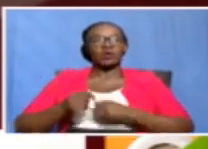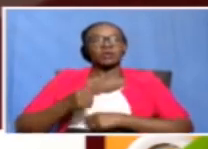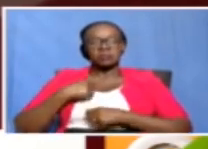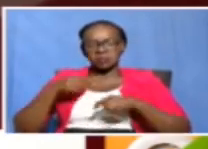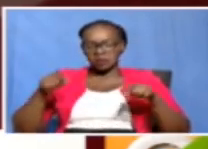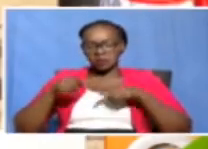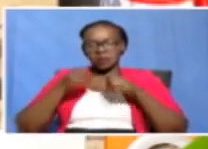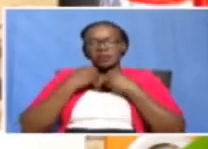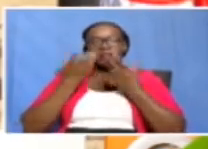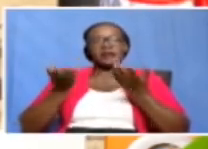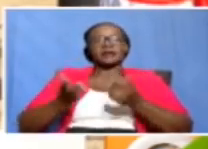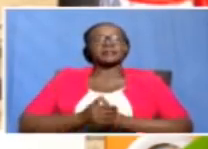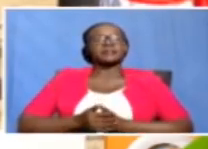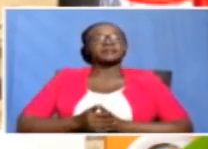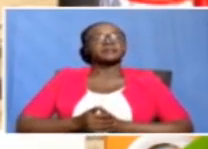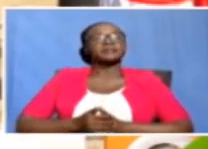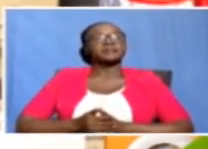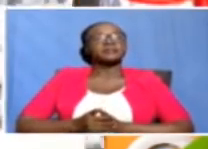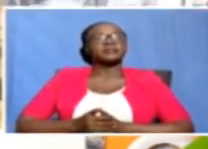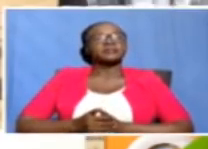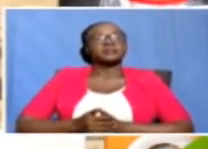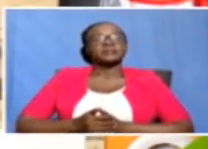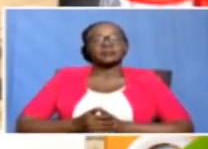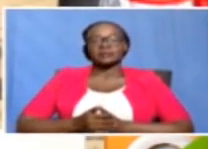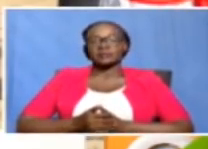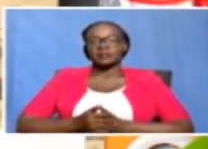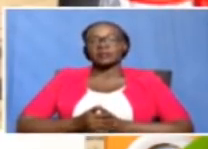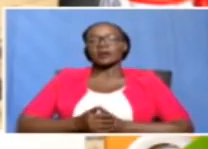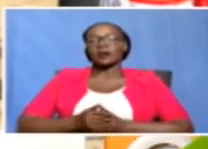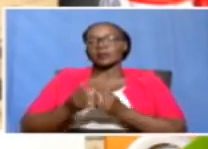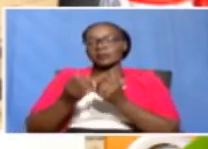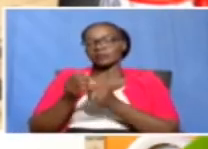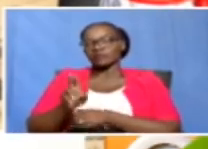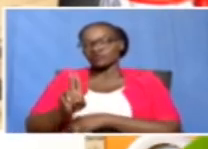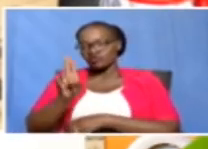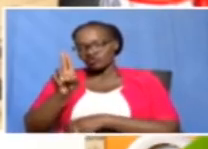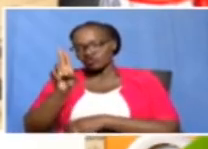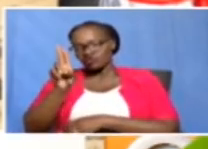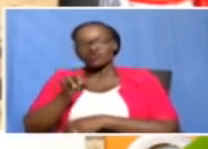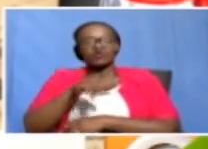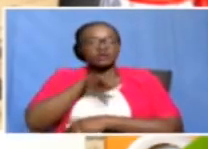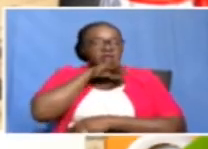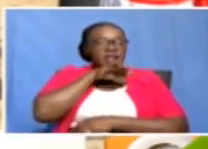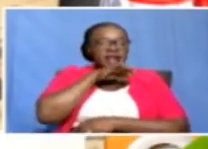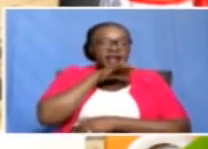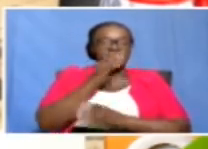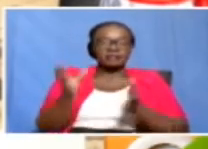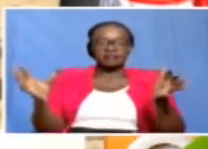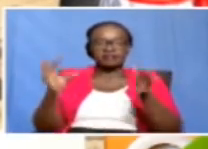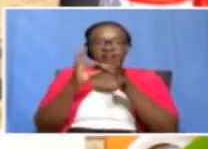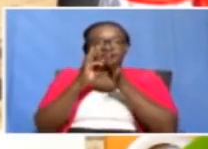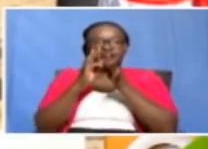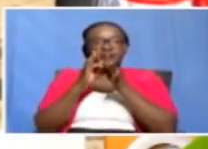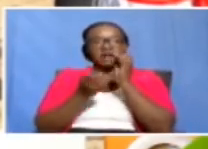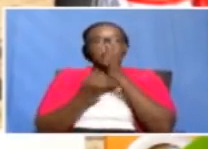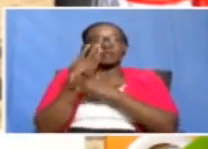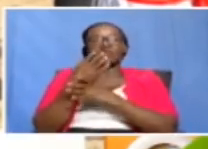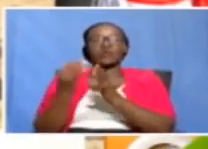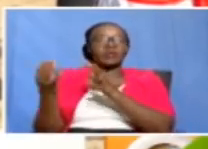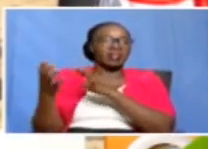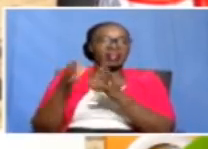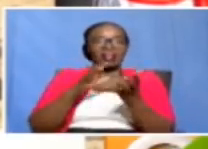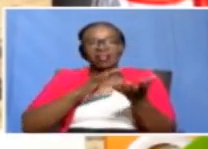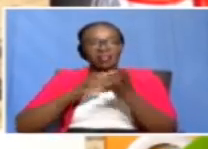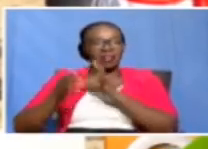hawawezi bana. Huku maridhiano kati ya Raila Odinga na Rais Uhuru Kenyatta ikionekana kuleta mchecheto katika ulingo wa kisiasa nchini,